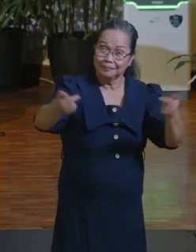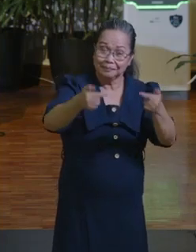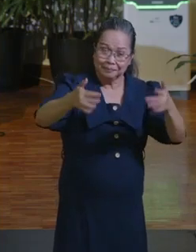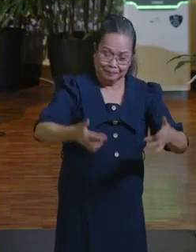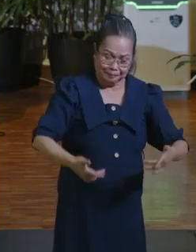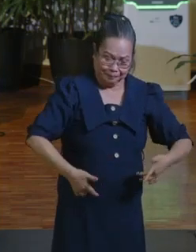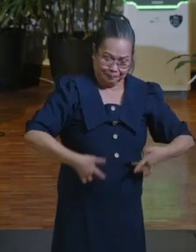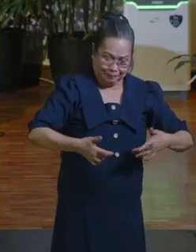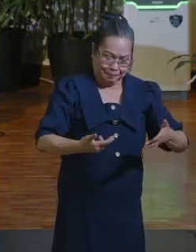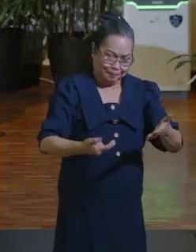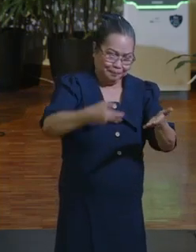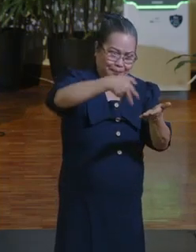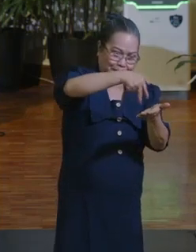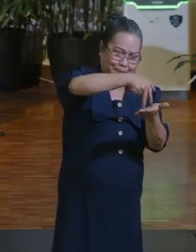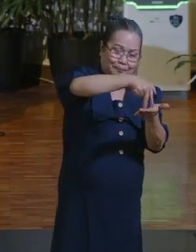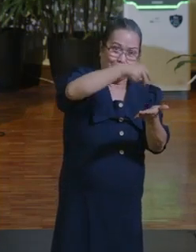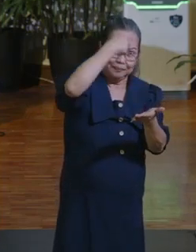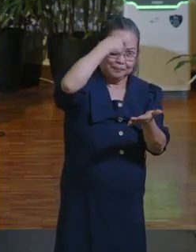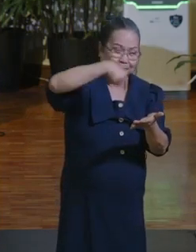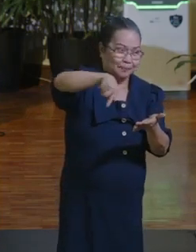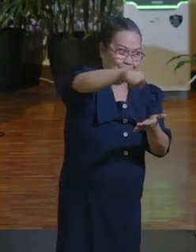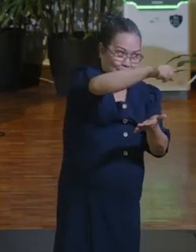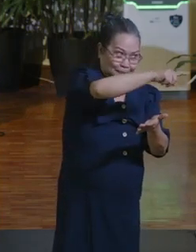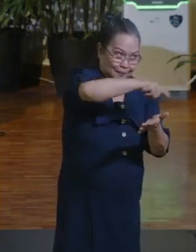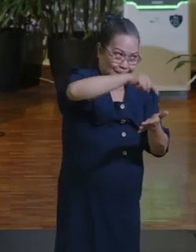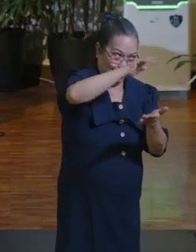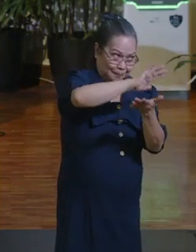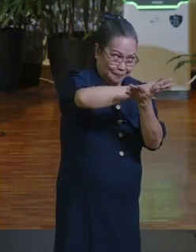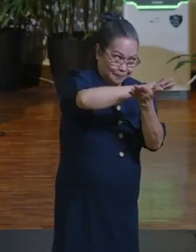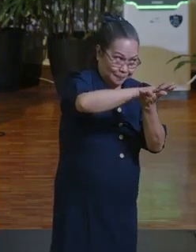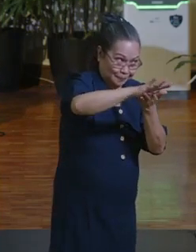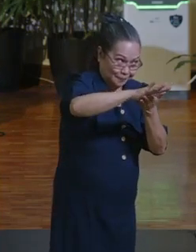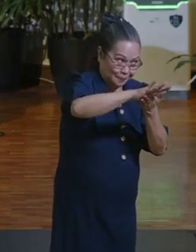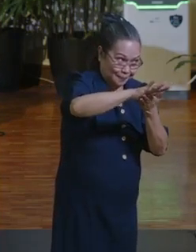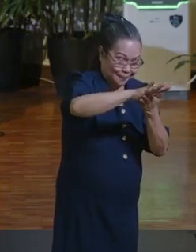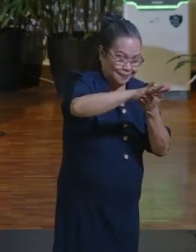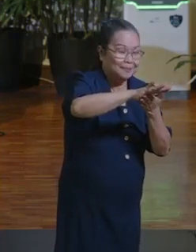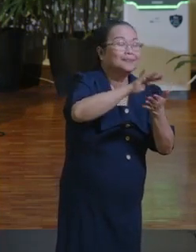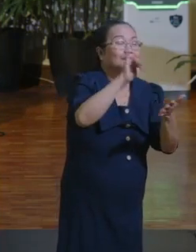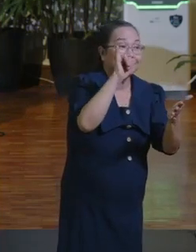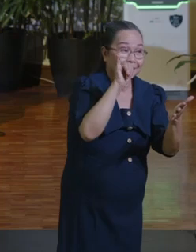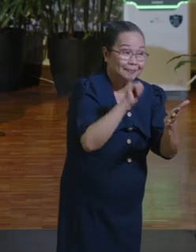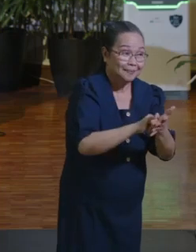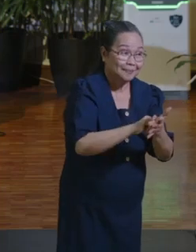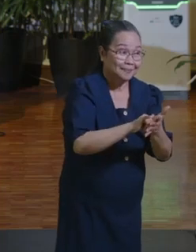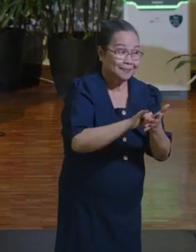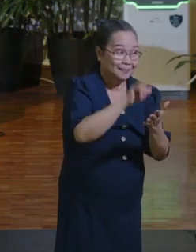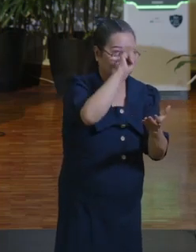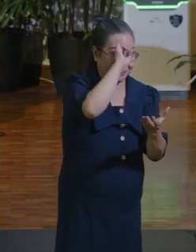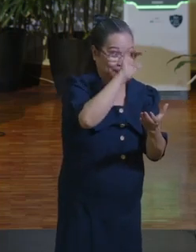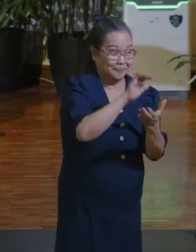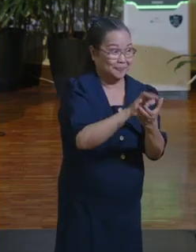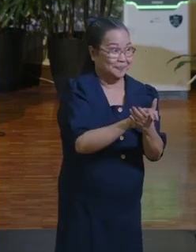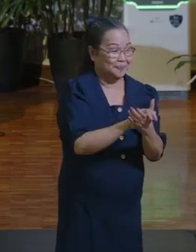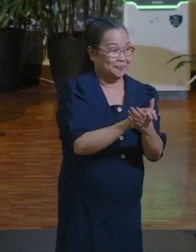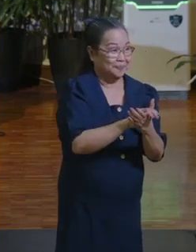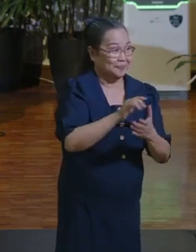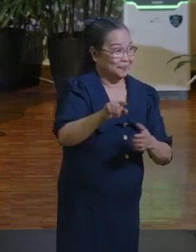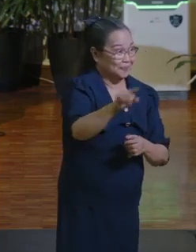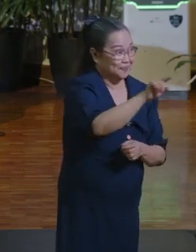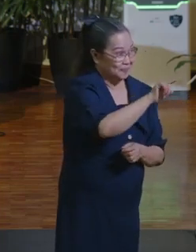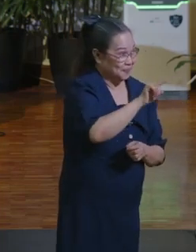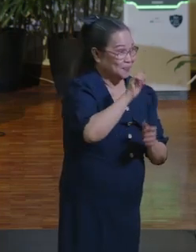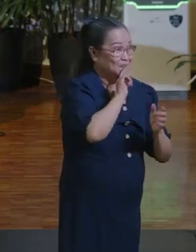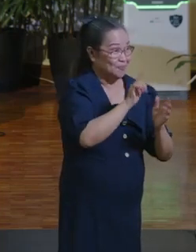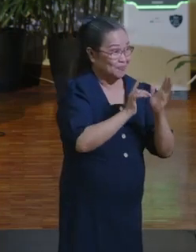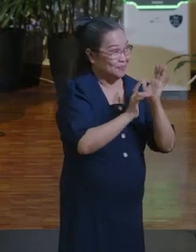walang sala para sa ating katuwiran. Kapag yun ang ating pananampalataya, if we believe in